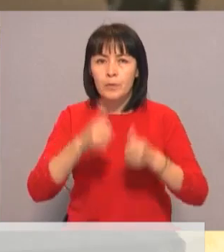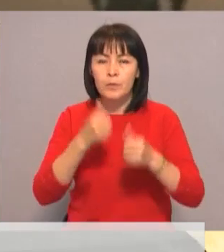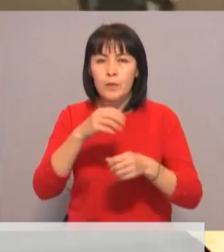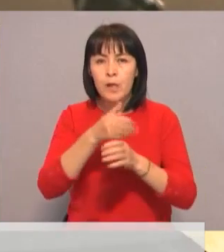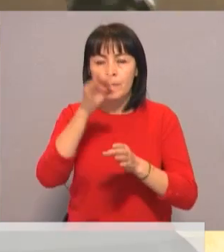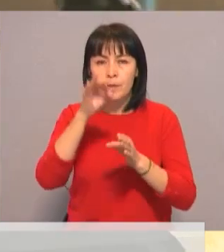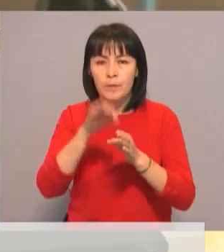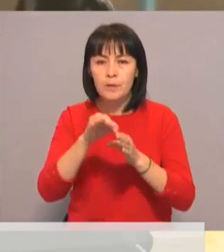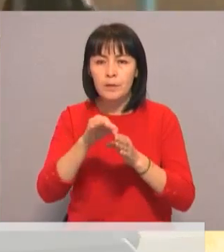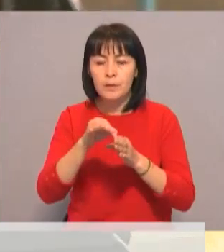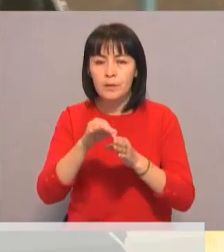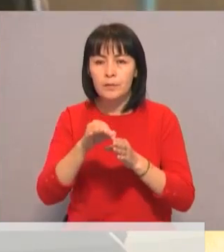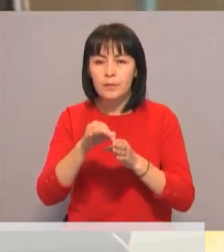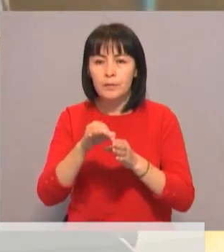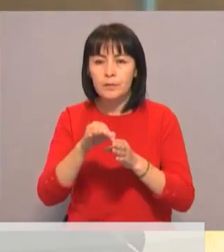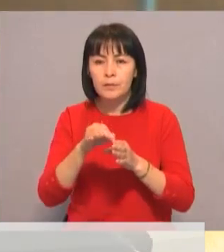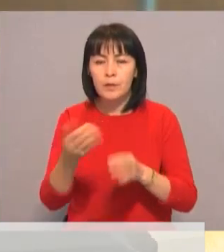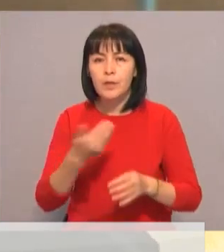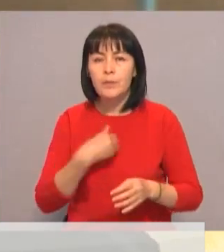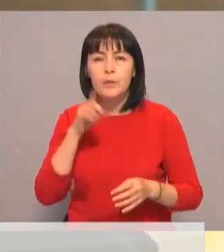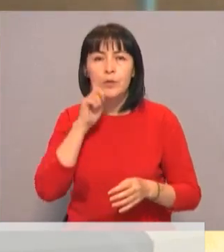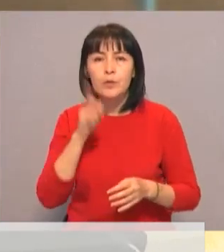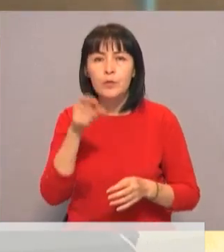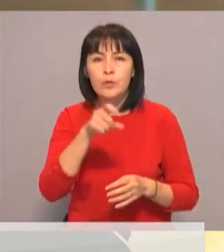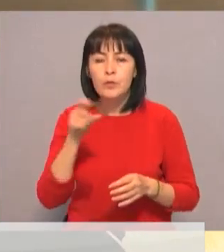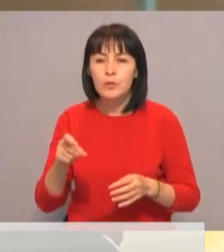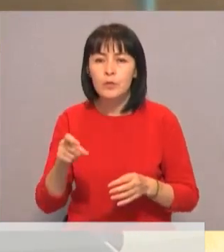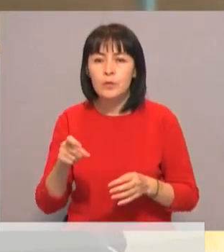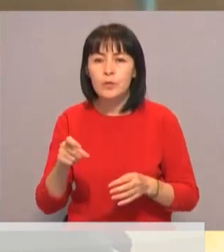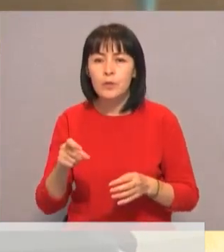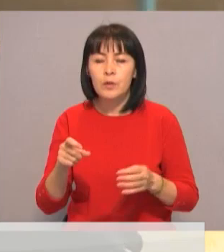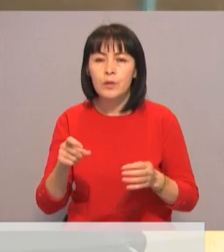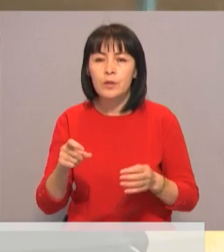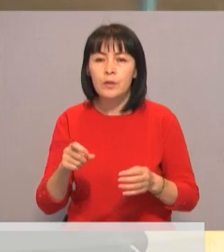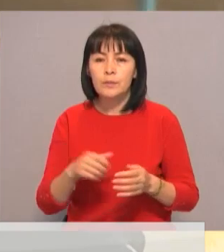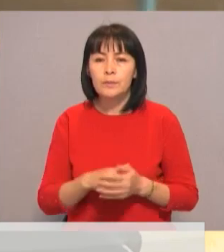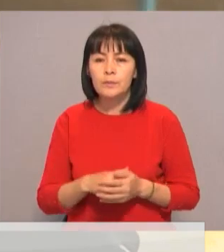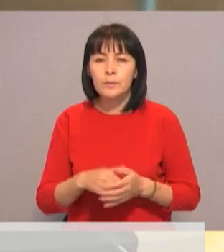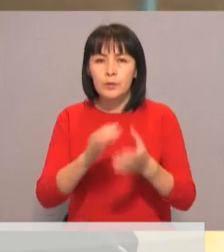спартакиадамыздың басты мақсаты біздің студенттеріміздің студенттер арасында